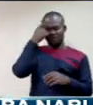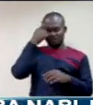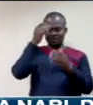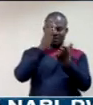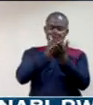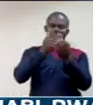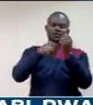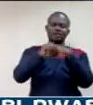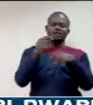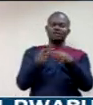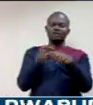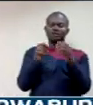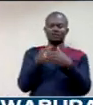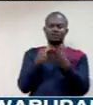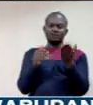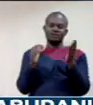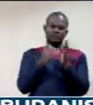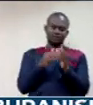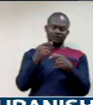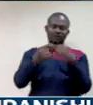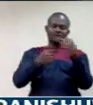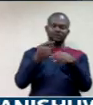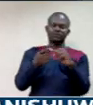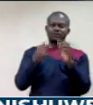yakomoreye imirimo inyuranye kongera